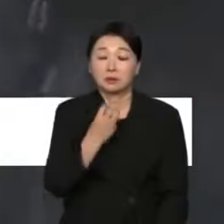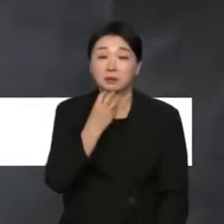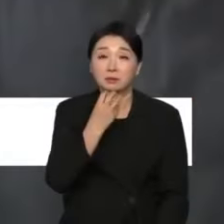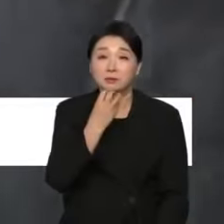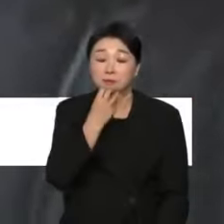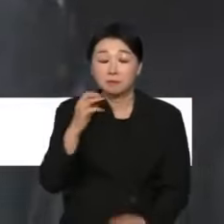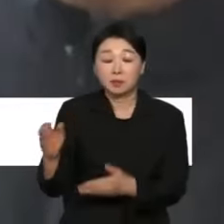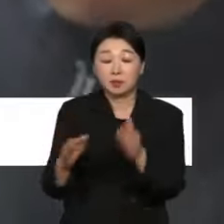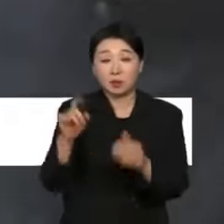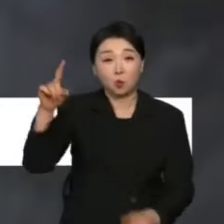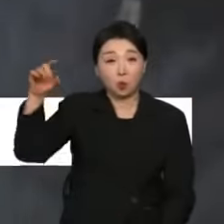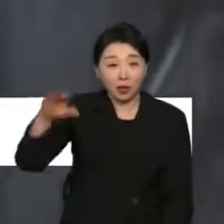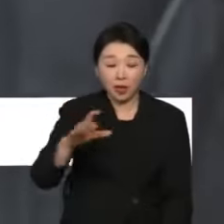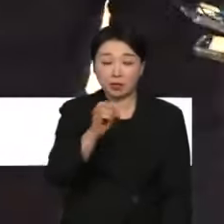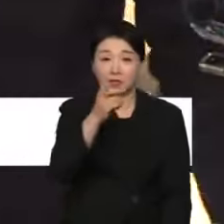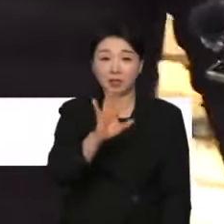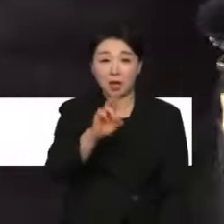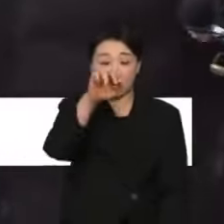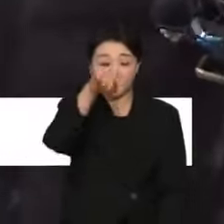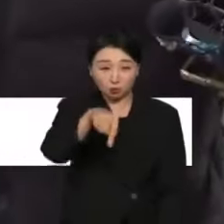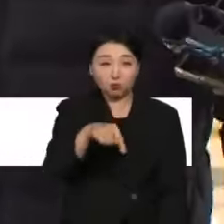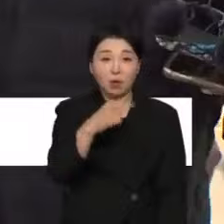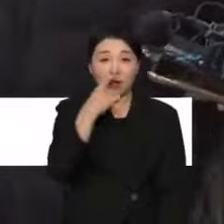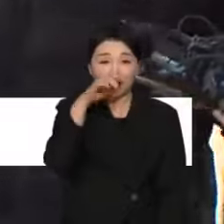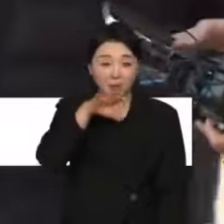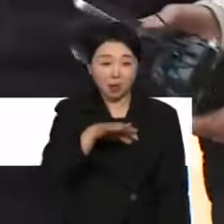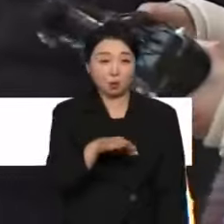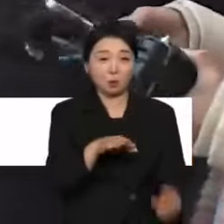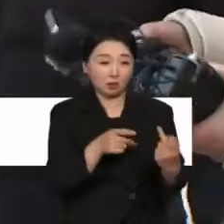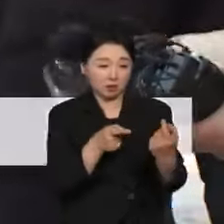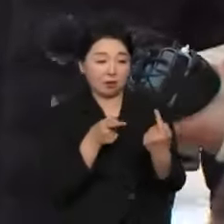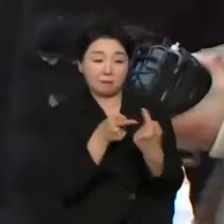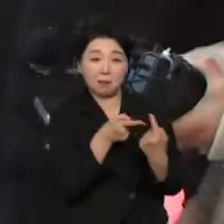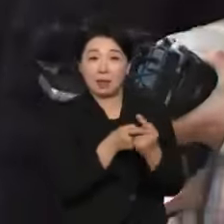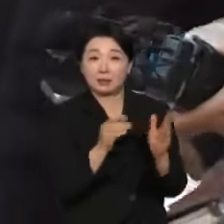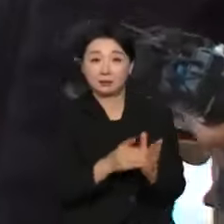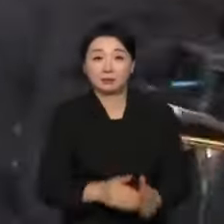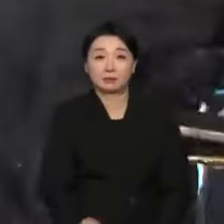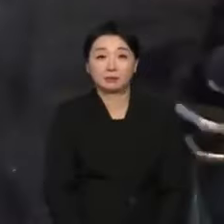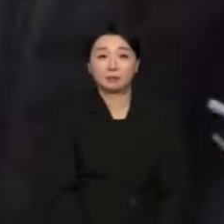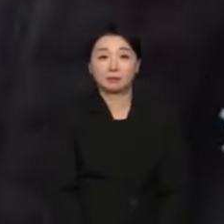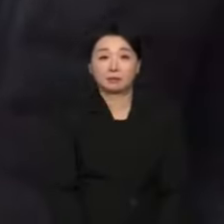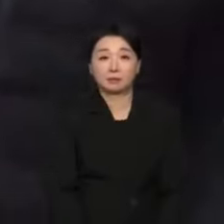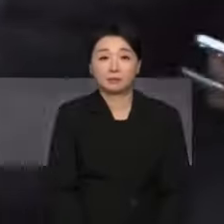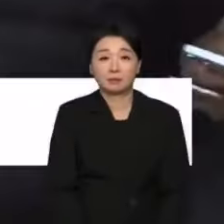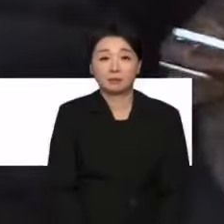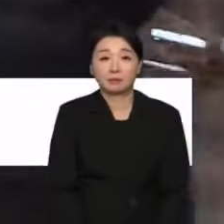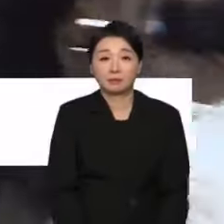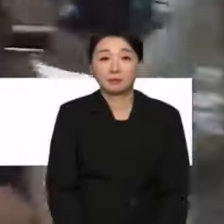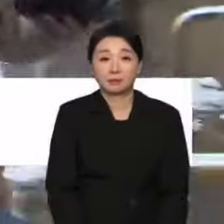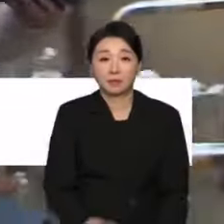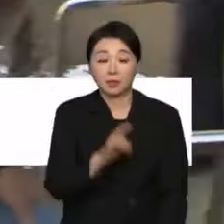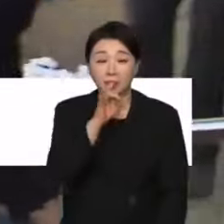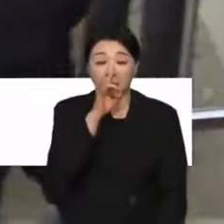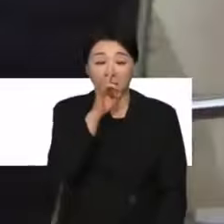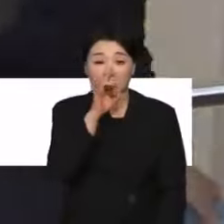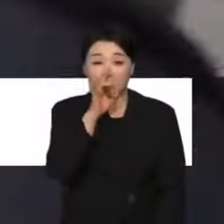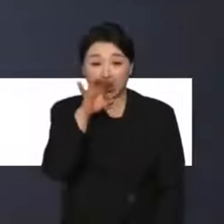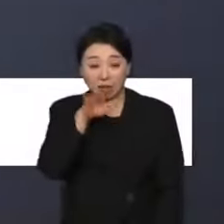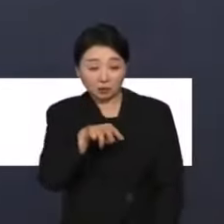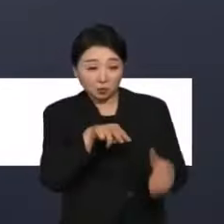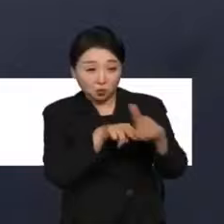5일엔 경기 양주에서 다방 업주를 잇따라 살해한 혐의를 받는 이모 씨입니다. 강릉으로 도주하기는 어떻게 하실